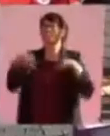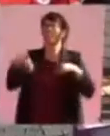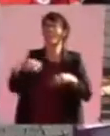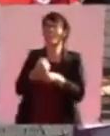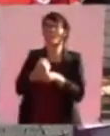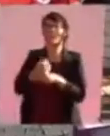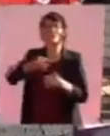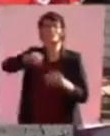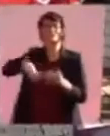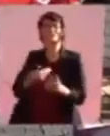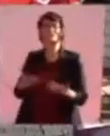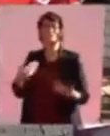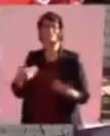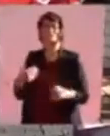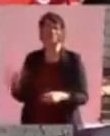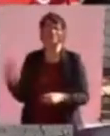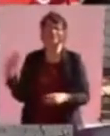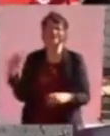l'attenzione